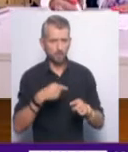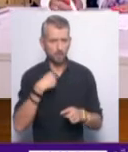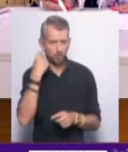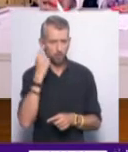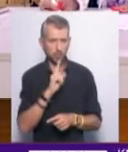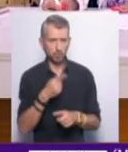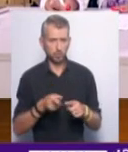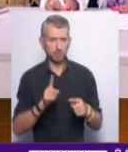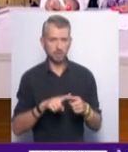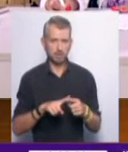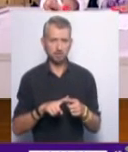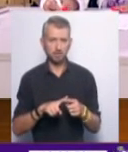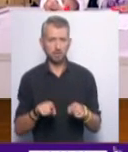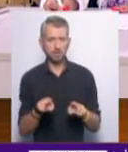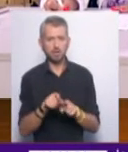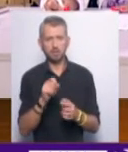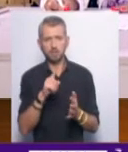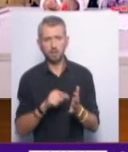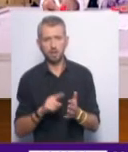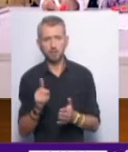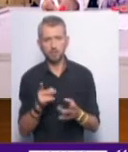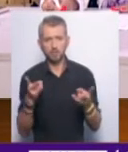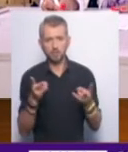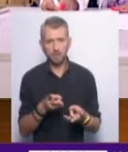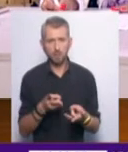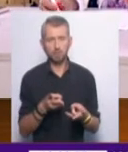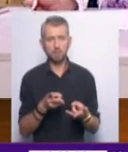що це таке питання, що треба